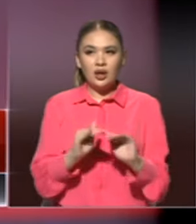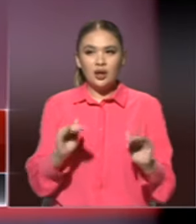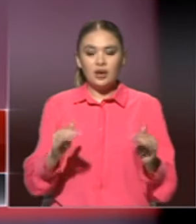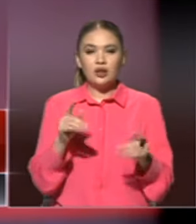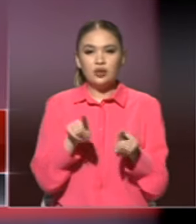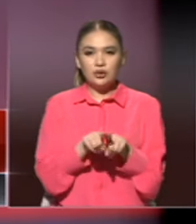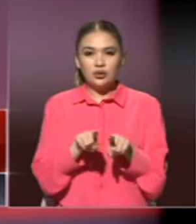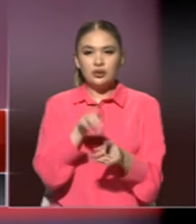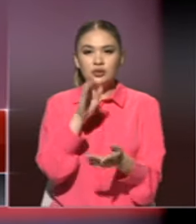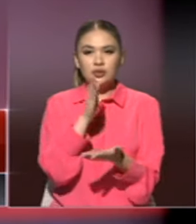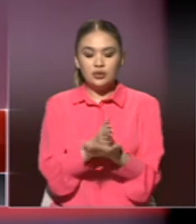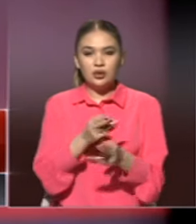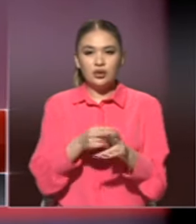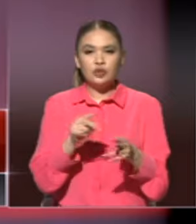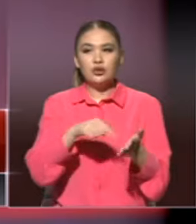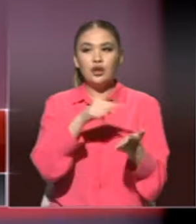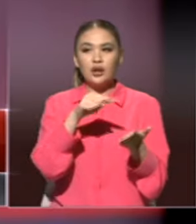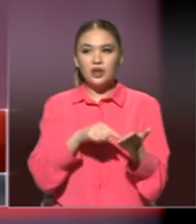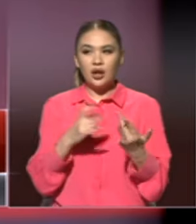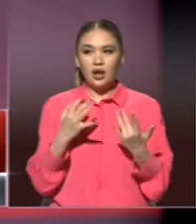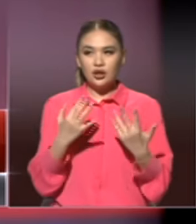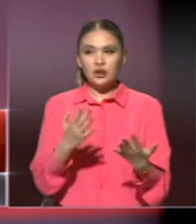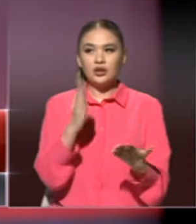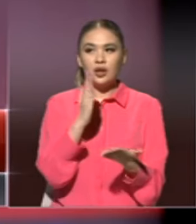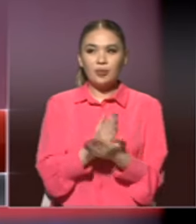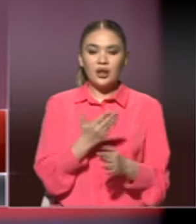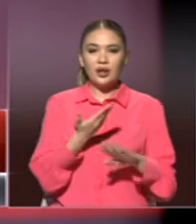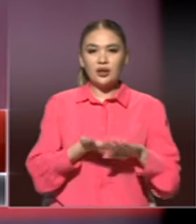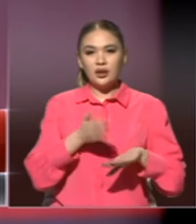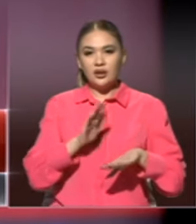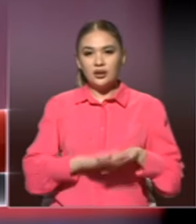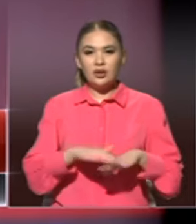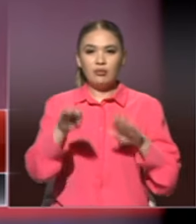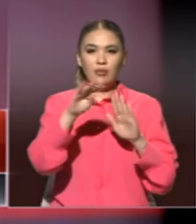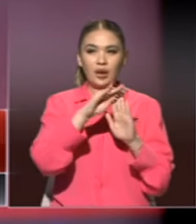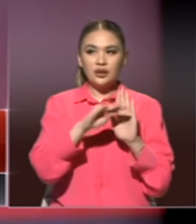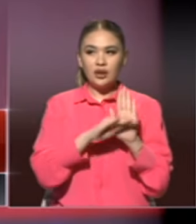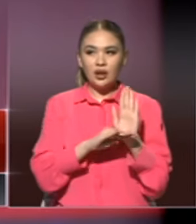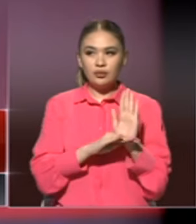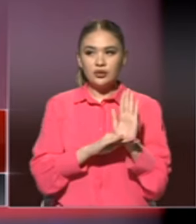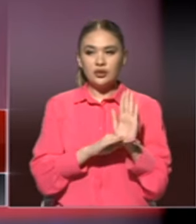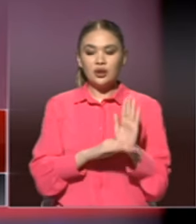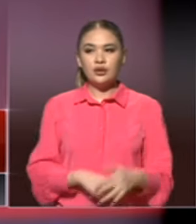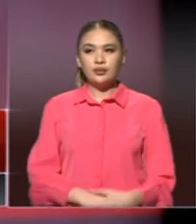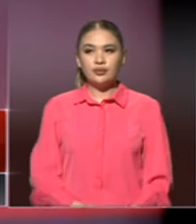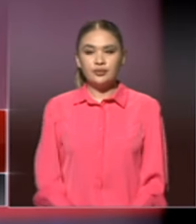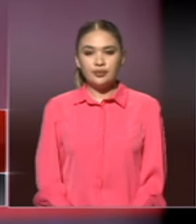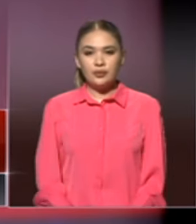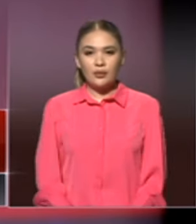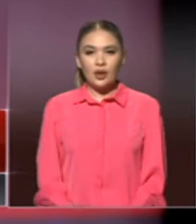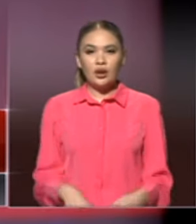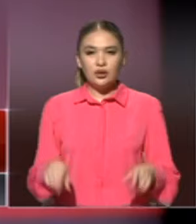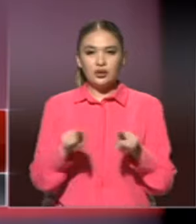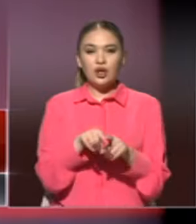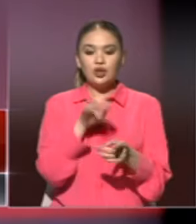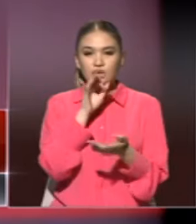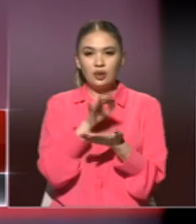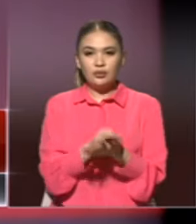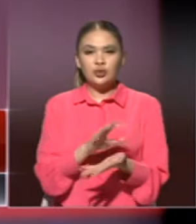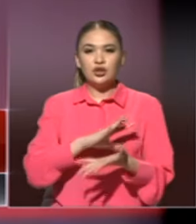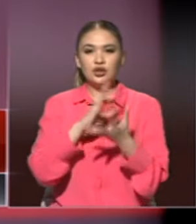жатыр. Сұрақтар қаншалықты деңгейде, бүгінгі таңда қиын немесе бағдарламадан ауытқыған деген тәрізді. Сонда алған жауапта